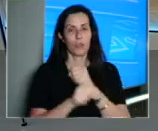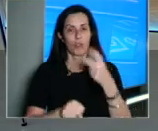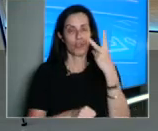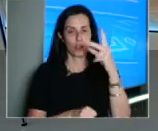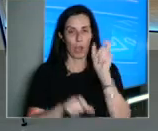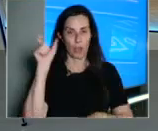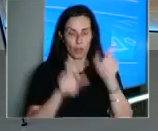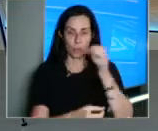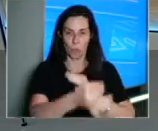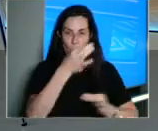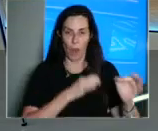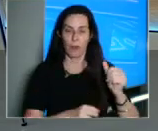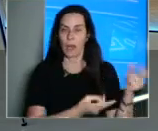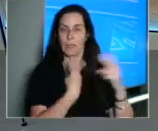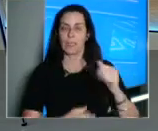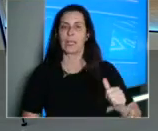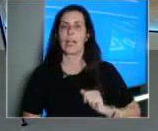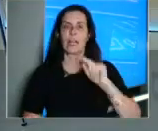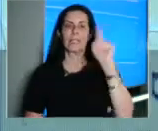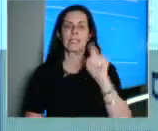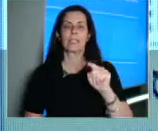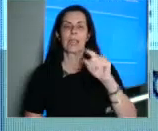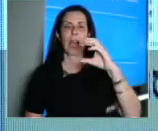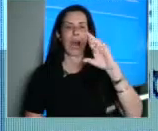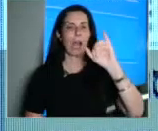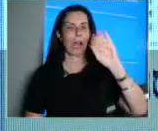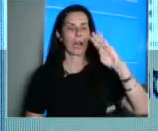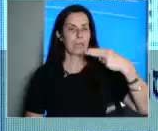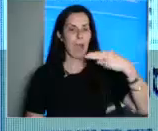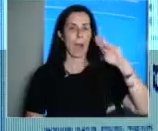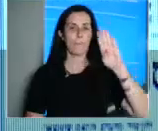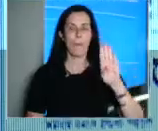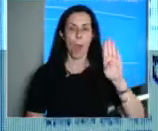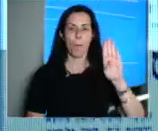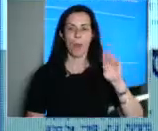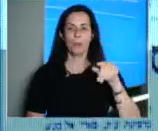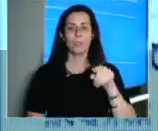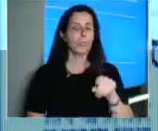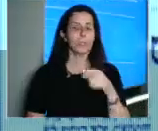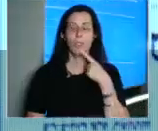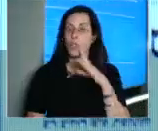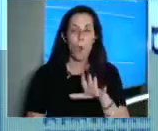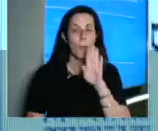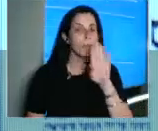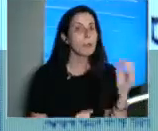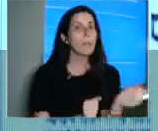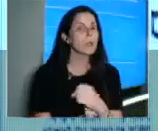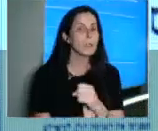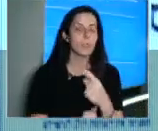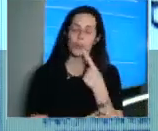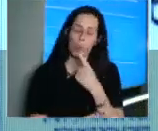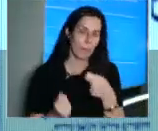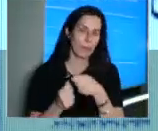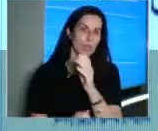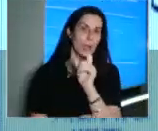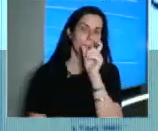תמורת השבת גופת באומל. עמוס הראל בטור שלו כותב זלזול סדרתי, כאשר הוא מדבר על